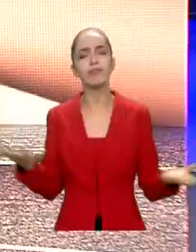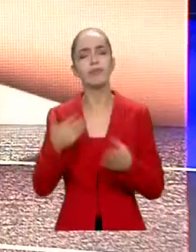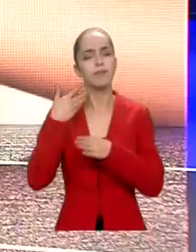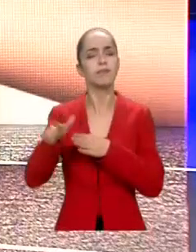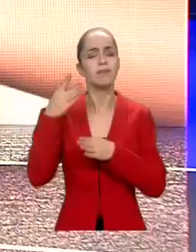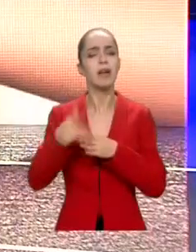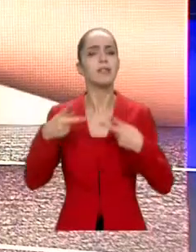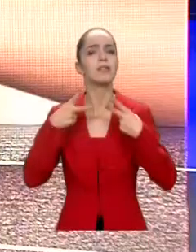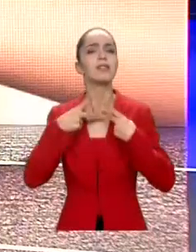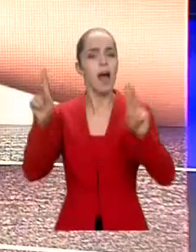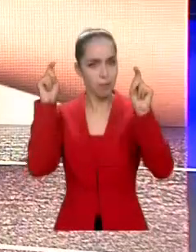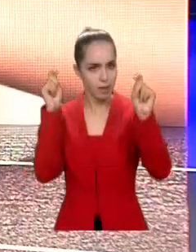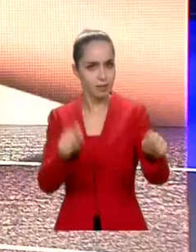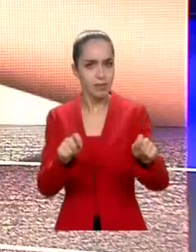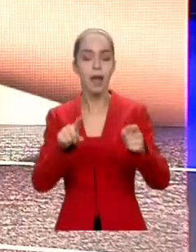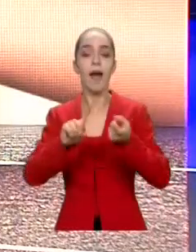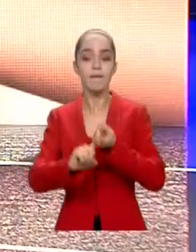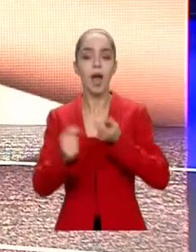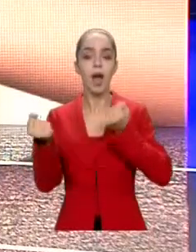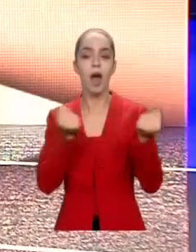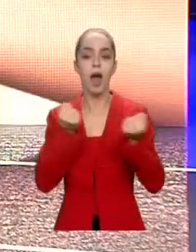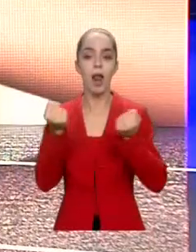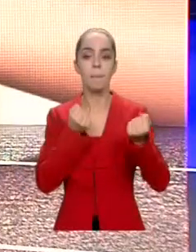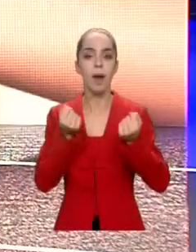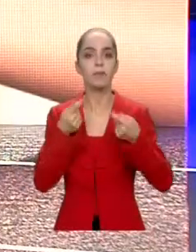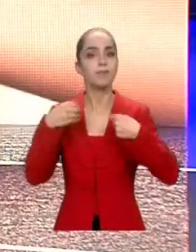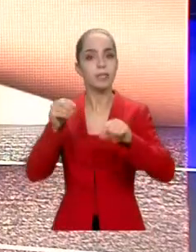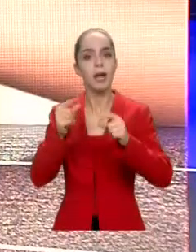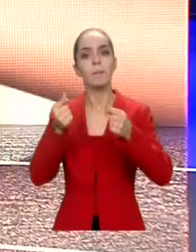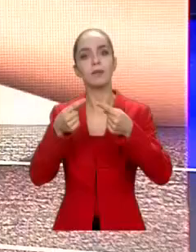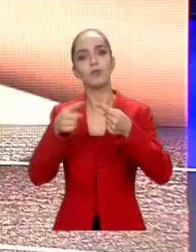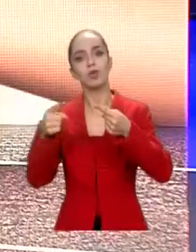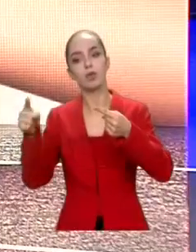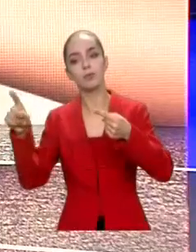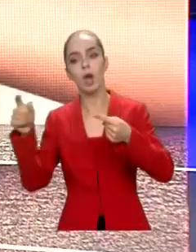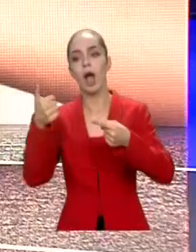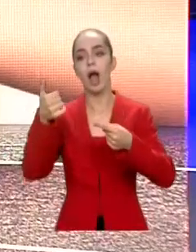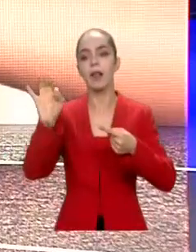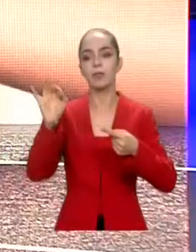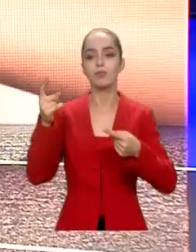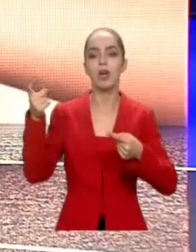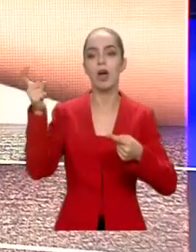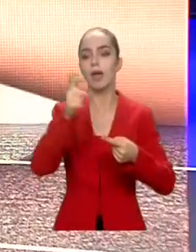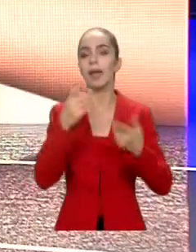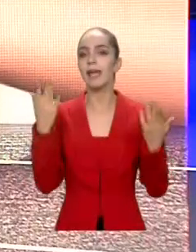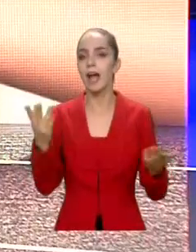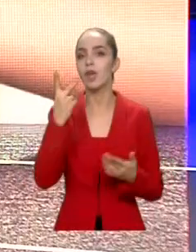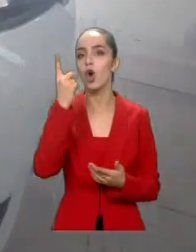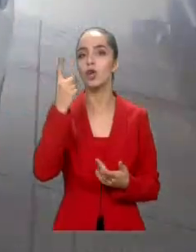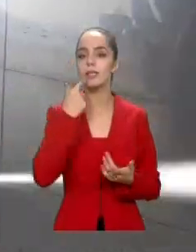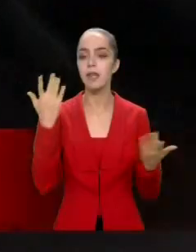Araç satışlarındaysa fiyatına göre orada kademeler var ama 60 aya kadar vade imkanı getirildi.